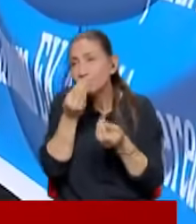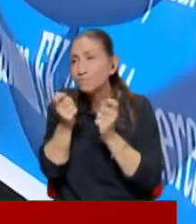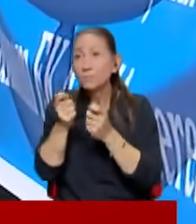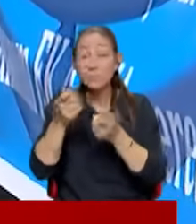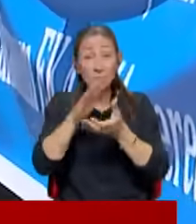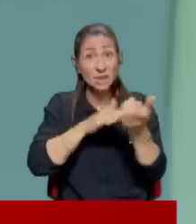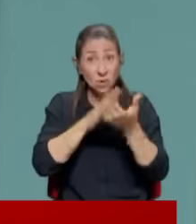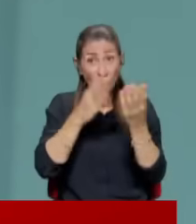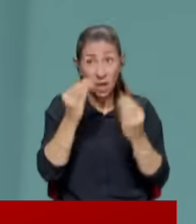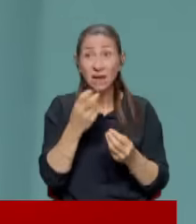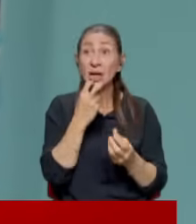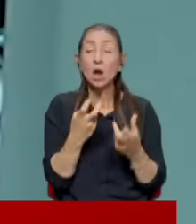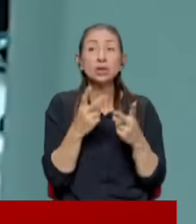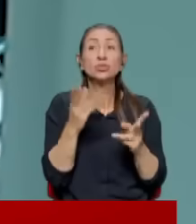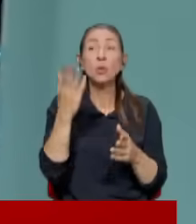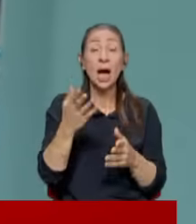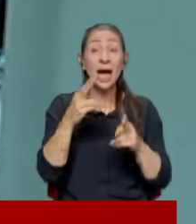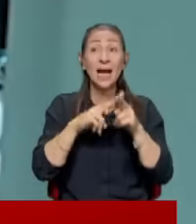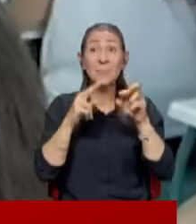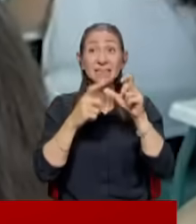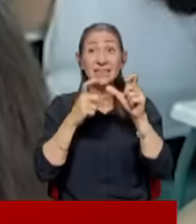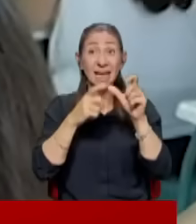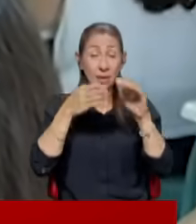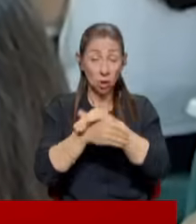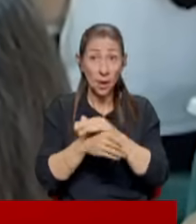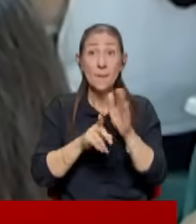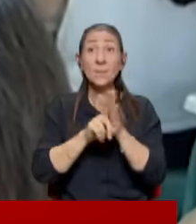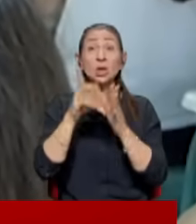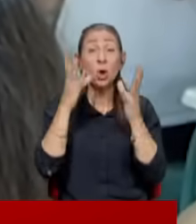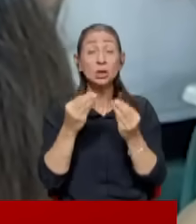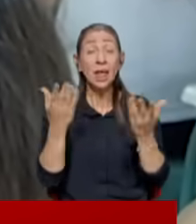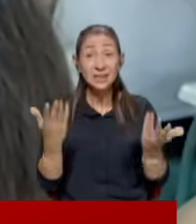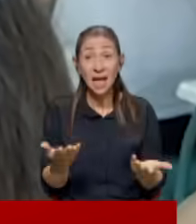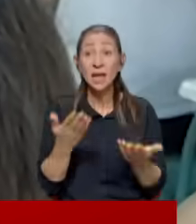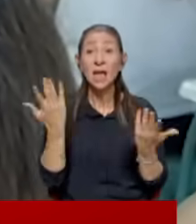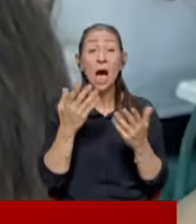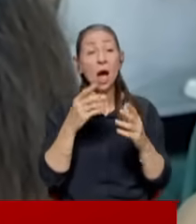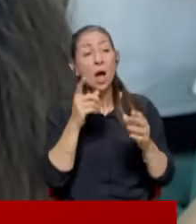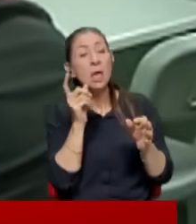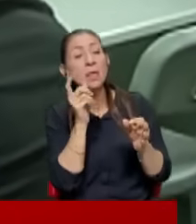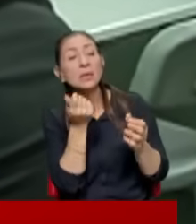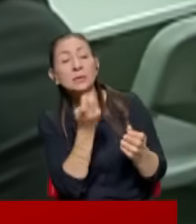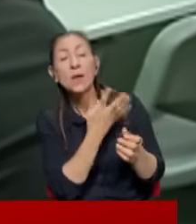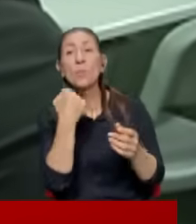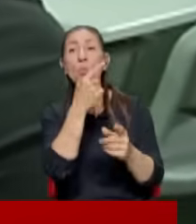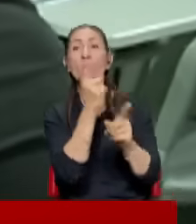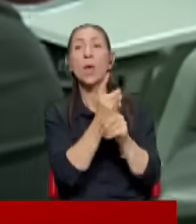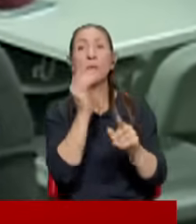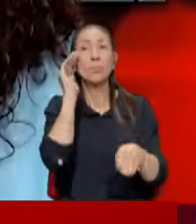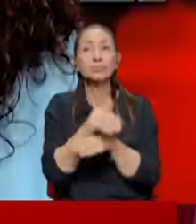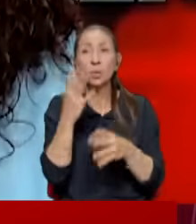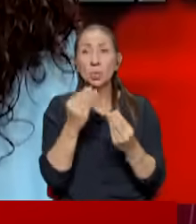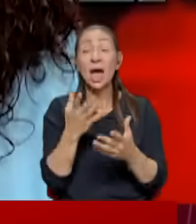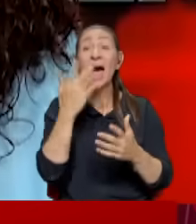olan öğretmen kadar kadro açılmıyor. KPSS'ye giriyorlar. Başarılı olsalar da ya kontenjana ya da mülakata